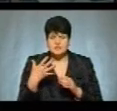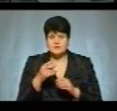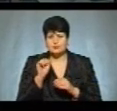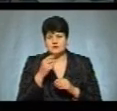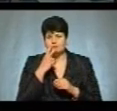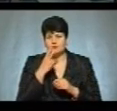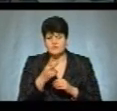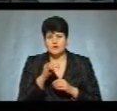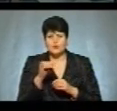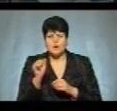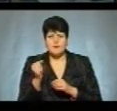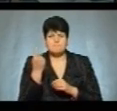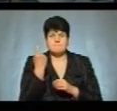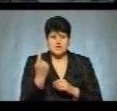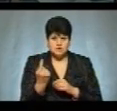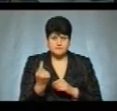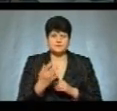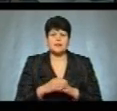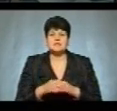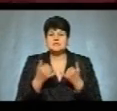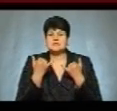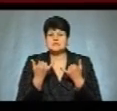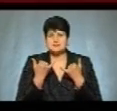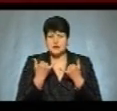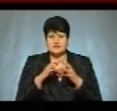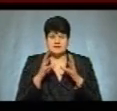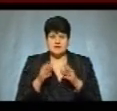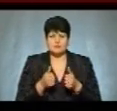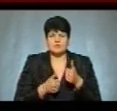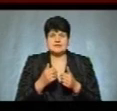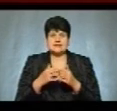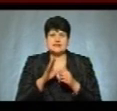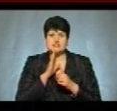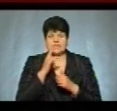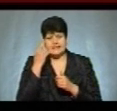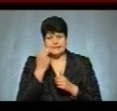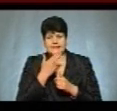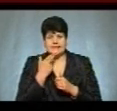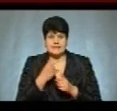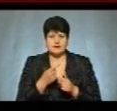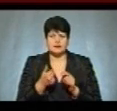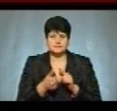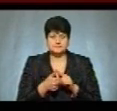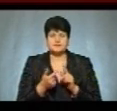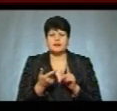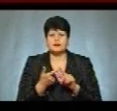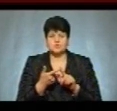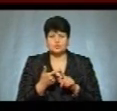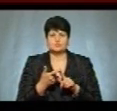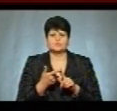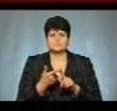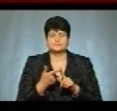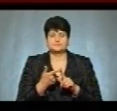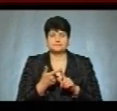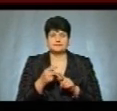і UA Перший. Зараз у загальному рейтингу серед жінок на першому місці італійка Доротея Вірер, на другому італійка